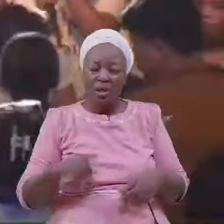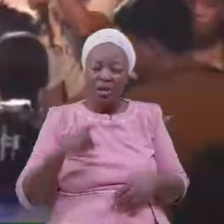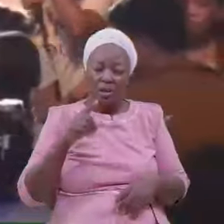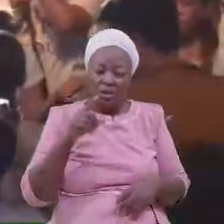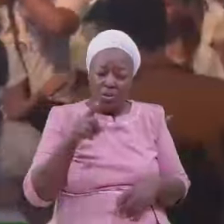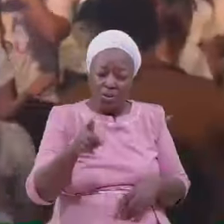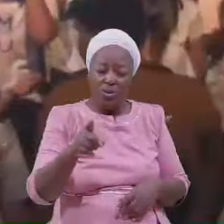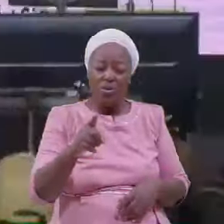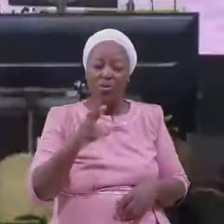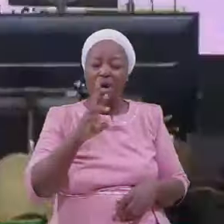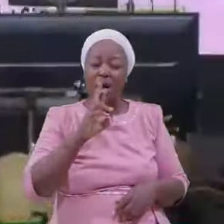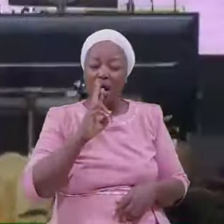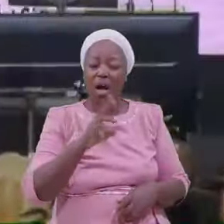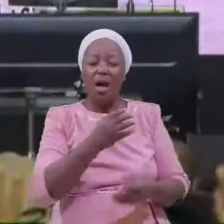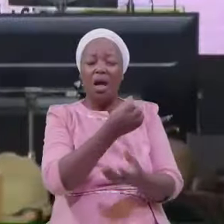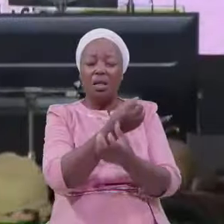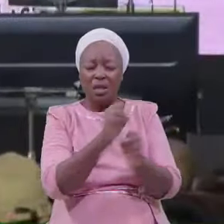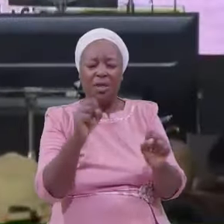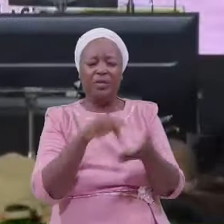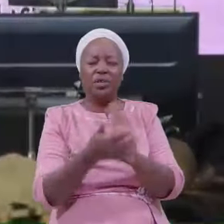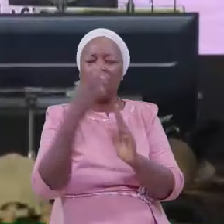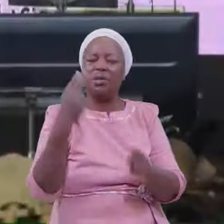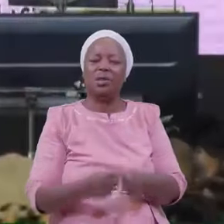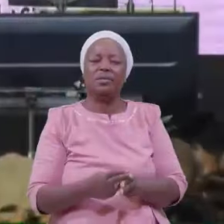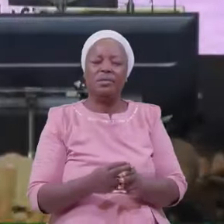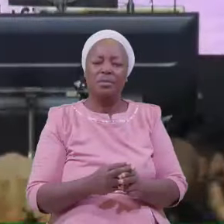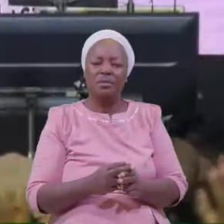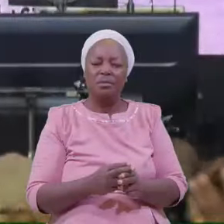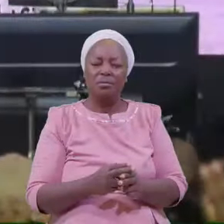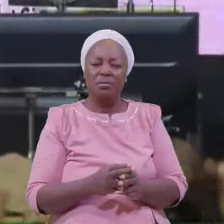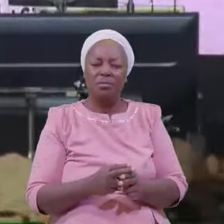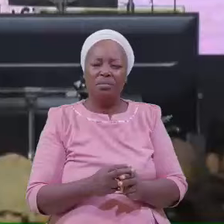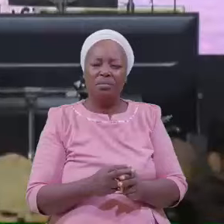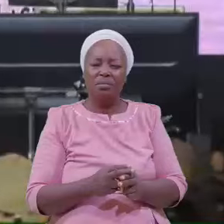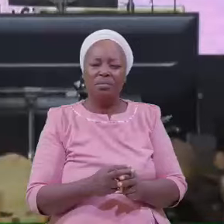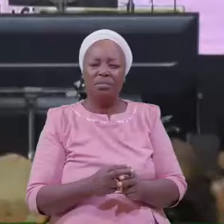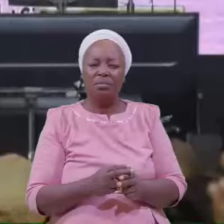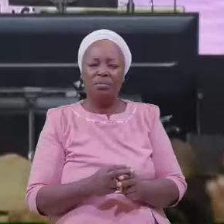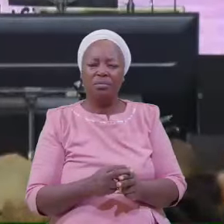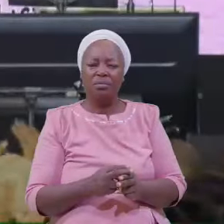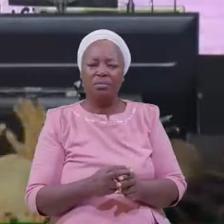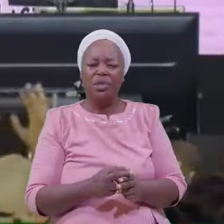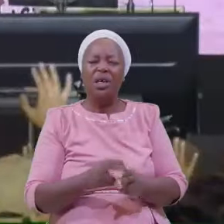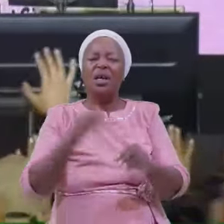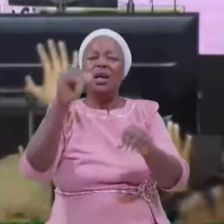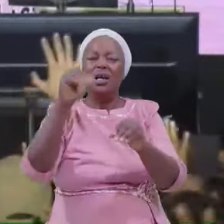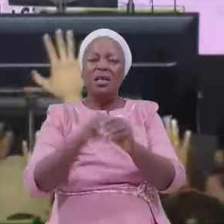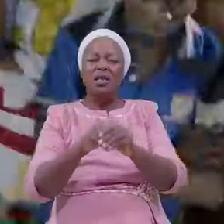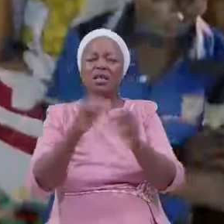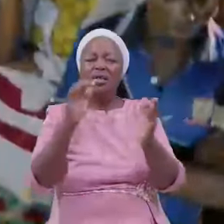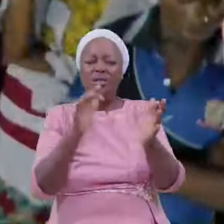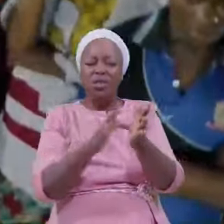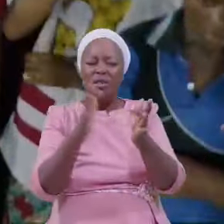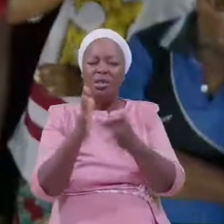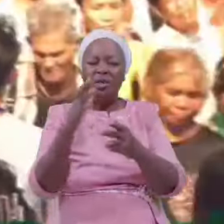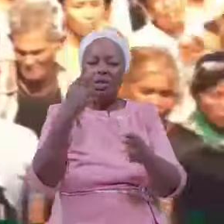Ikaw tinanggap mo ang kaligtasan ngayon. Ligtas ka na. Sa pangalan